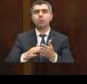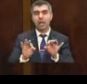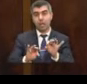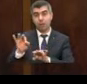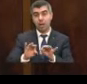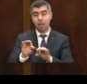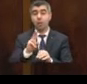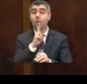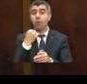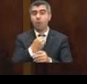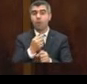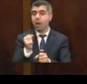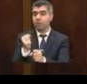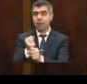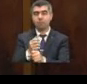الحكومة؟